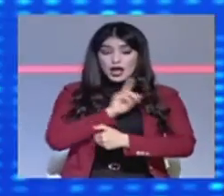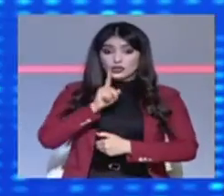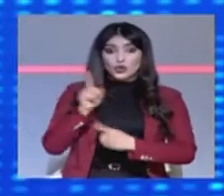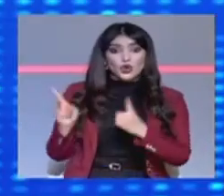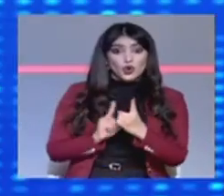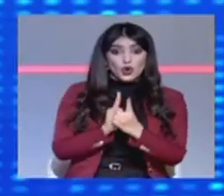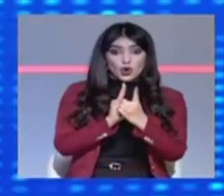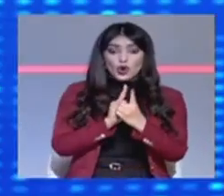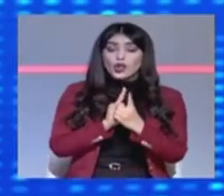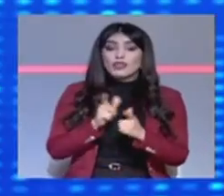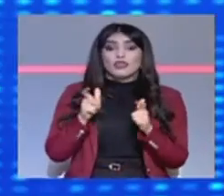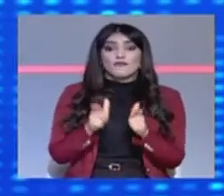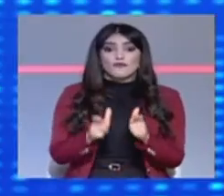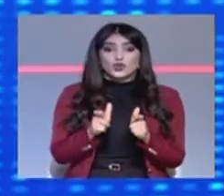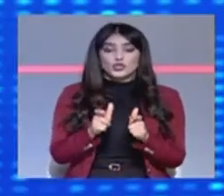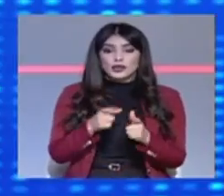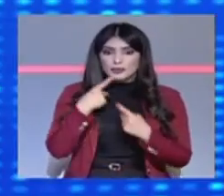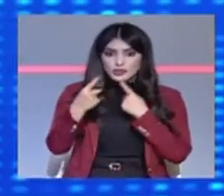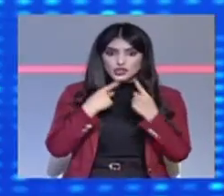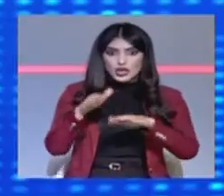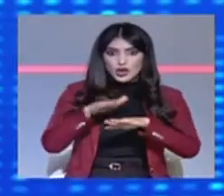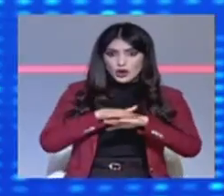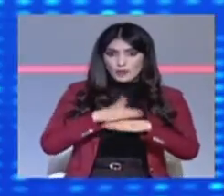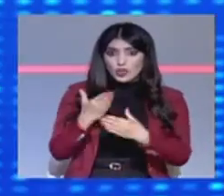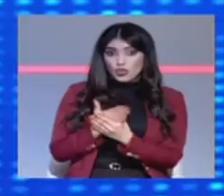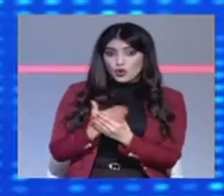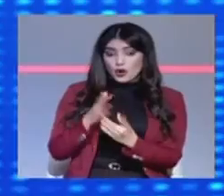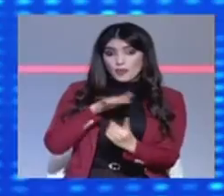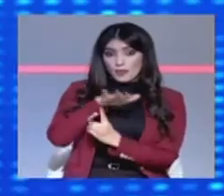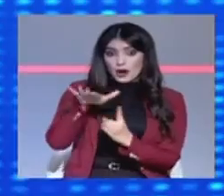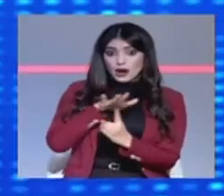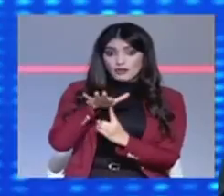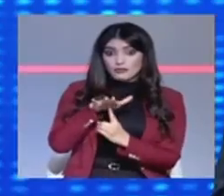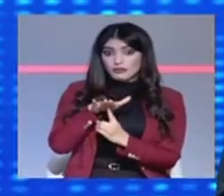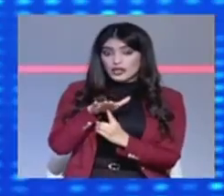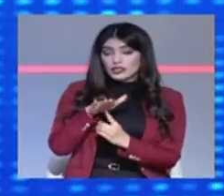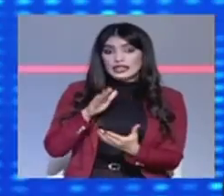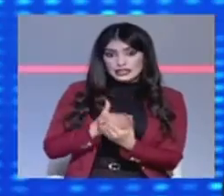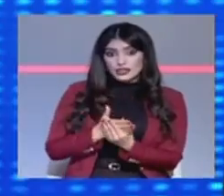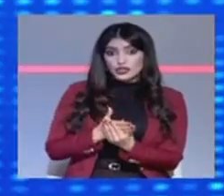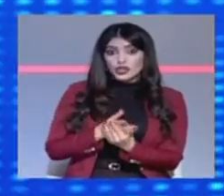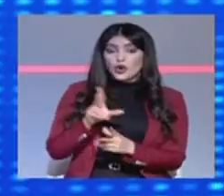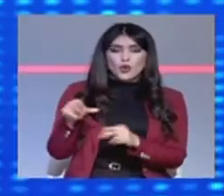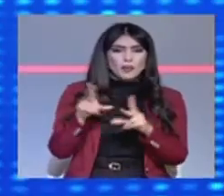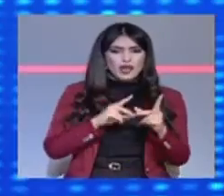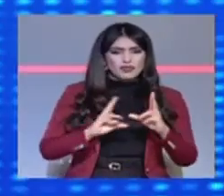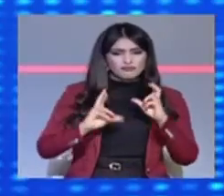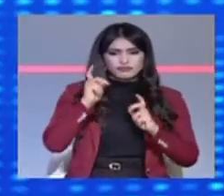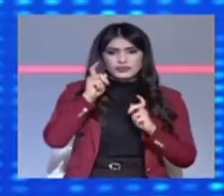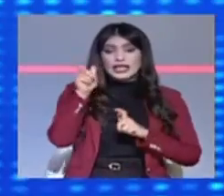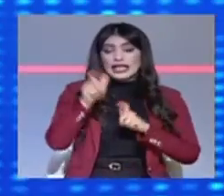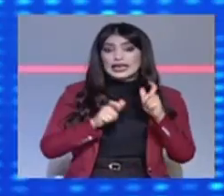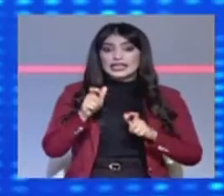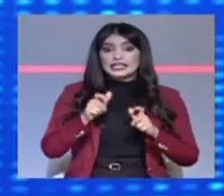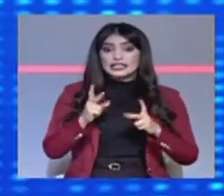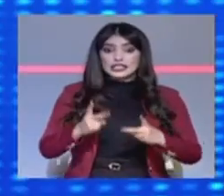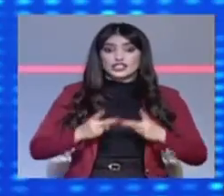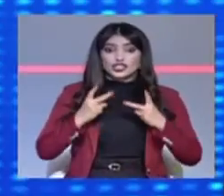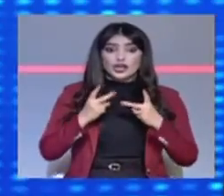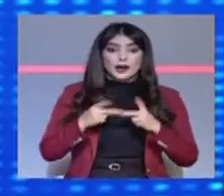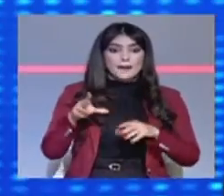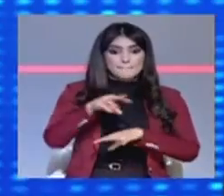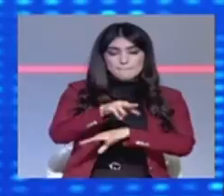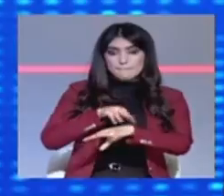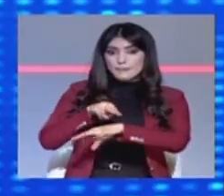فرصه للوقوف على جمله من الملفات الاجتماعيه الحارقه و بعض التوترات التي تشهدها بعض الجهات